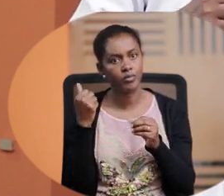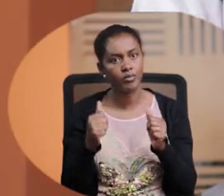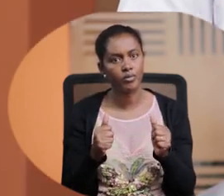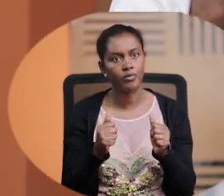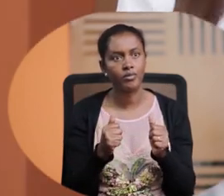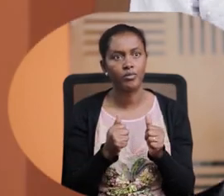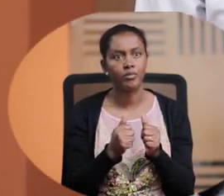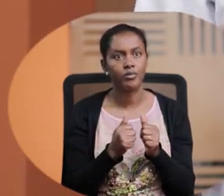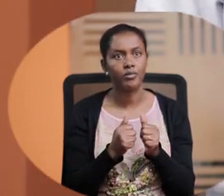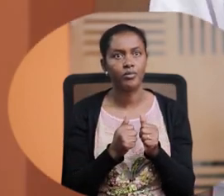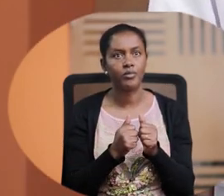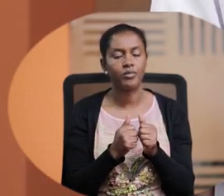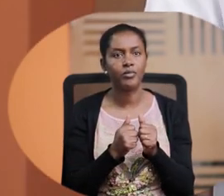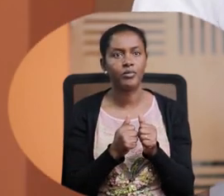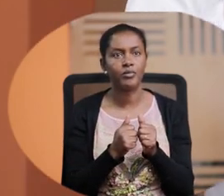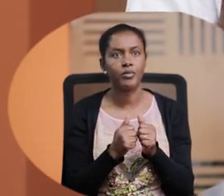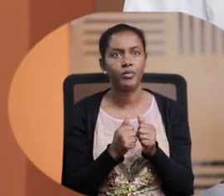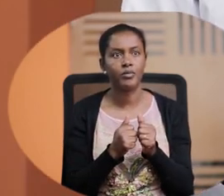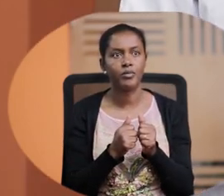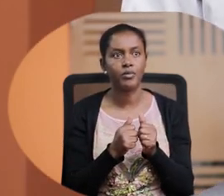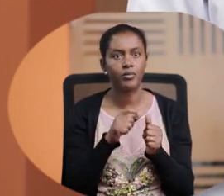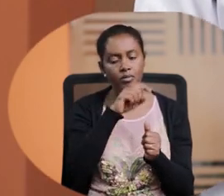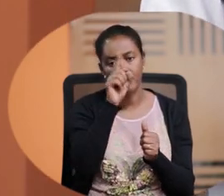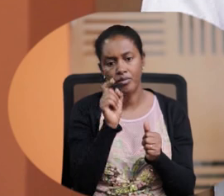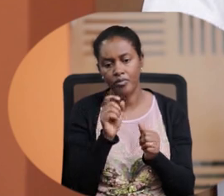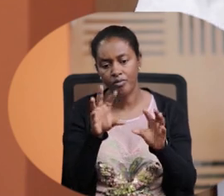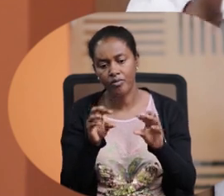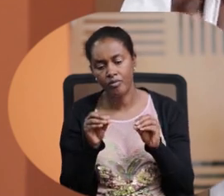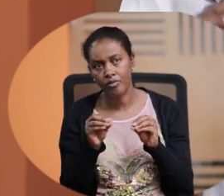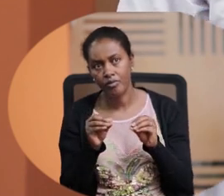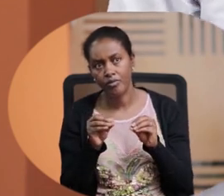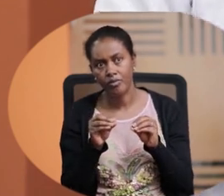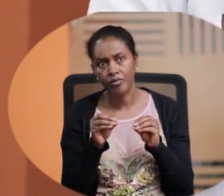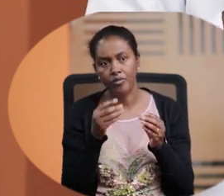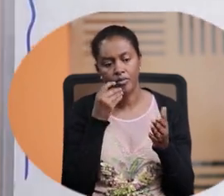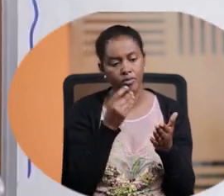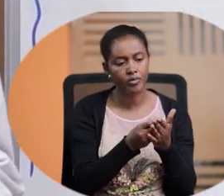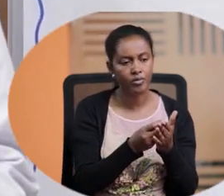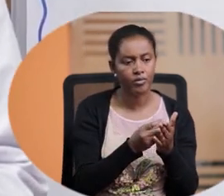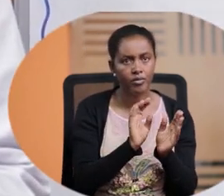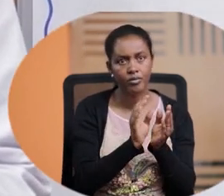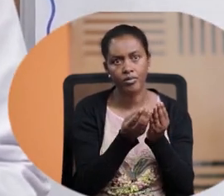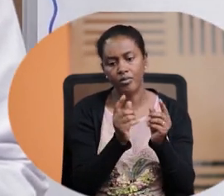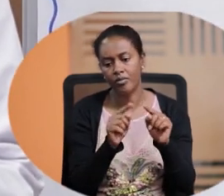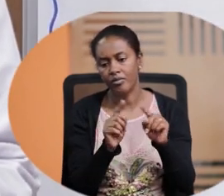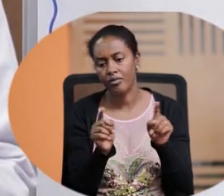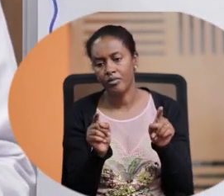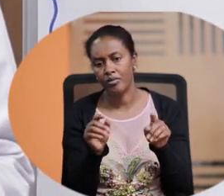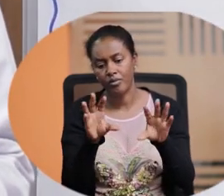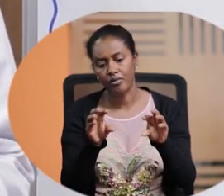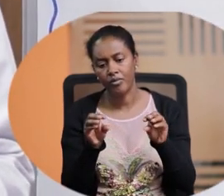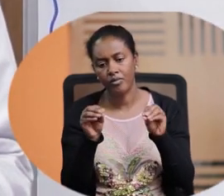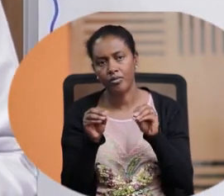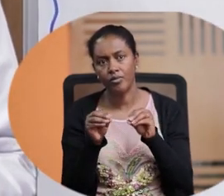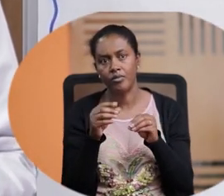funaanuu dandeenya mariisisuudhaan funaanuu dandeenya gaaffii dhiyeessuudhaan funaanuu dandeenya data bifa garaa garaatiin funaanne kana lakkaa'uudhaaf